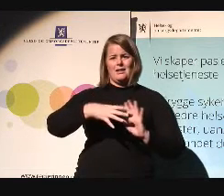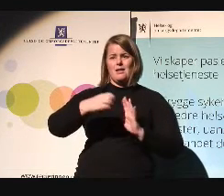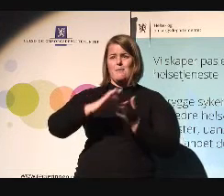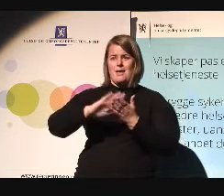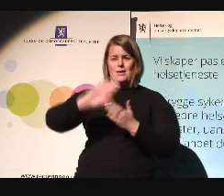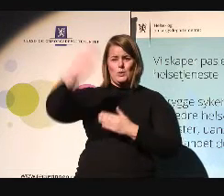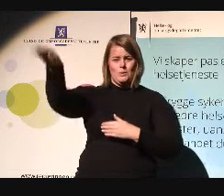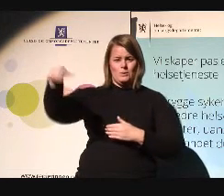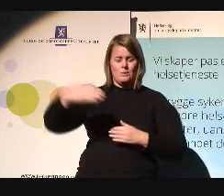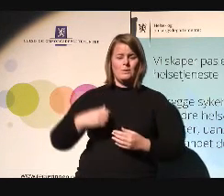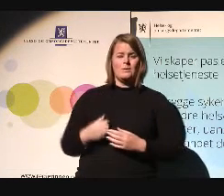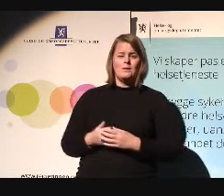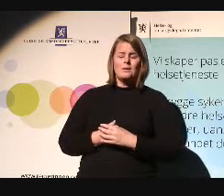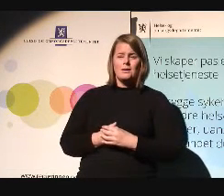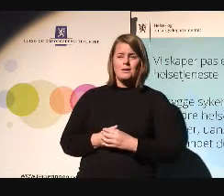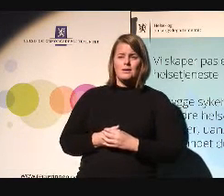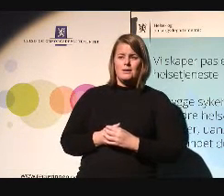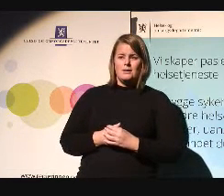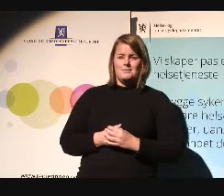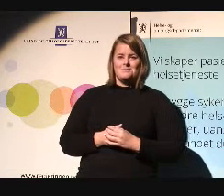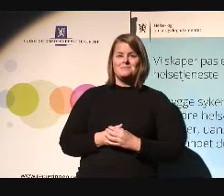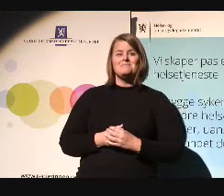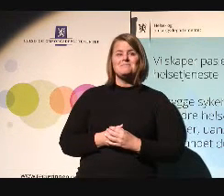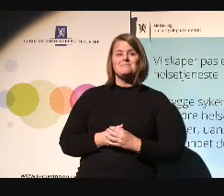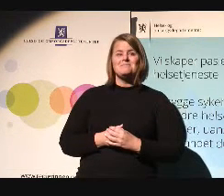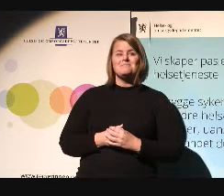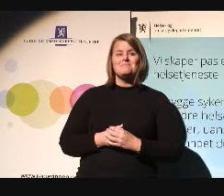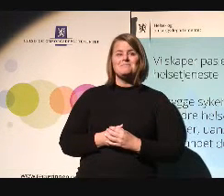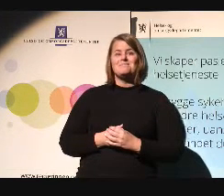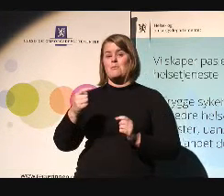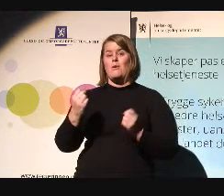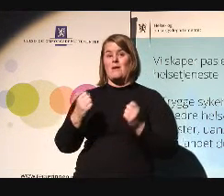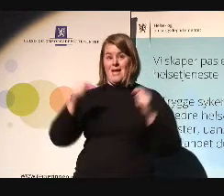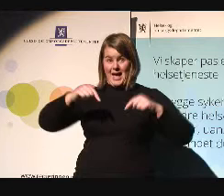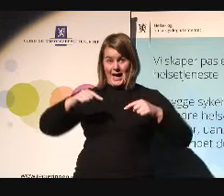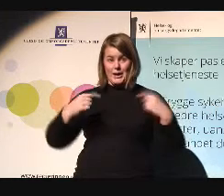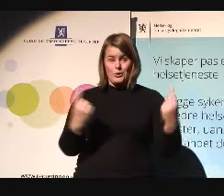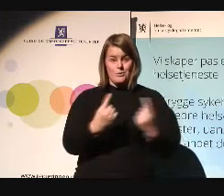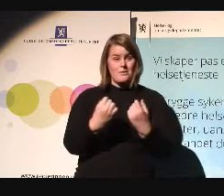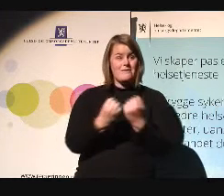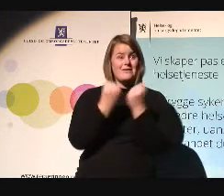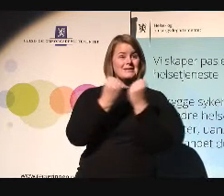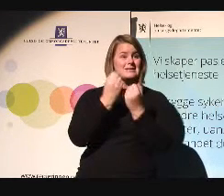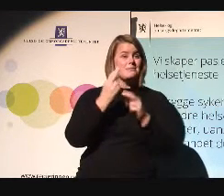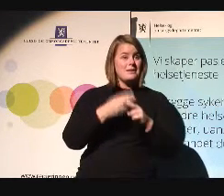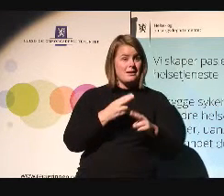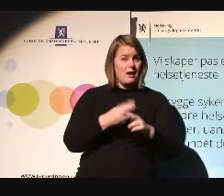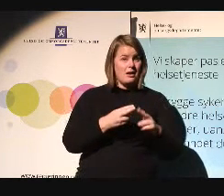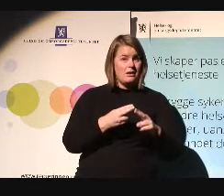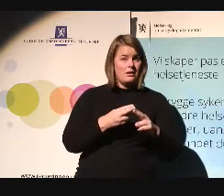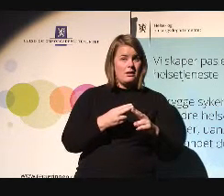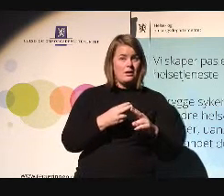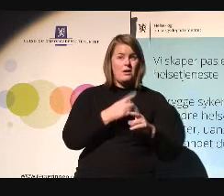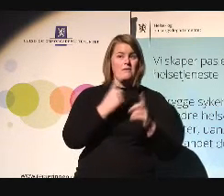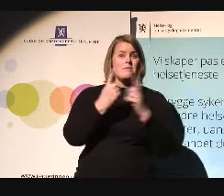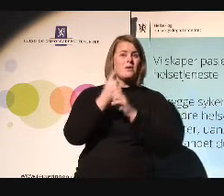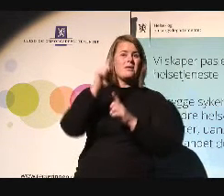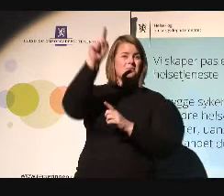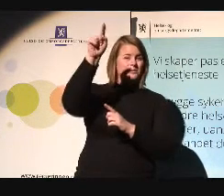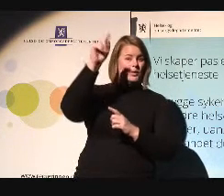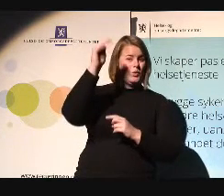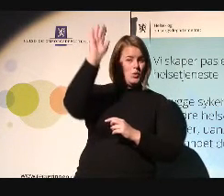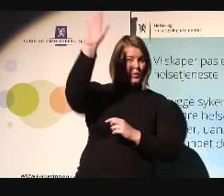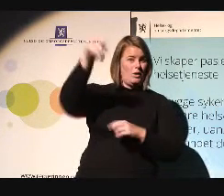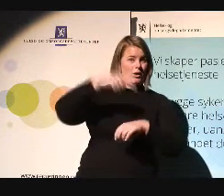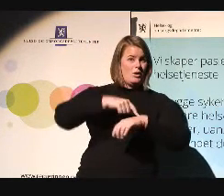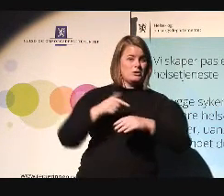forlater rommet nå. Det festmiddag her I dette rommet, og vi møtes utenfor klokken 7